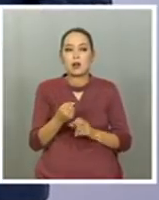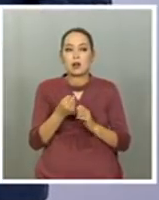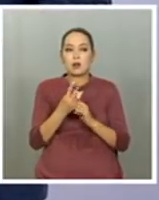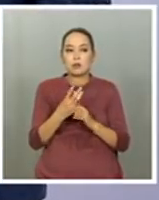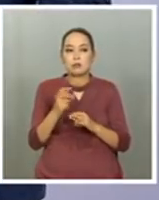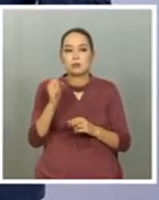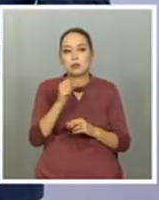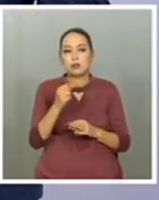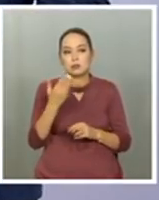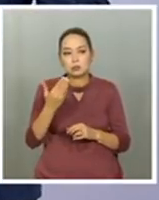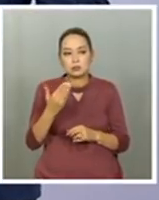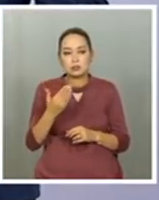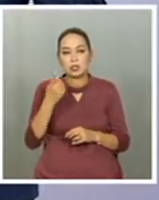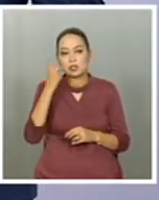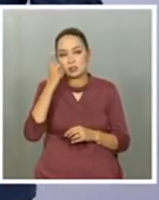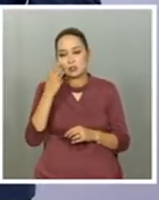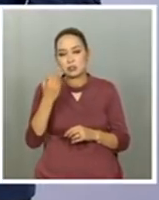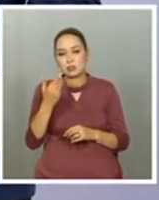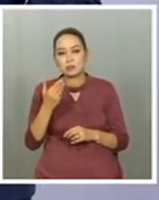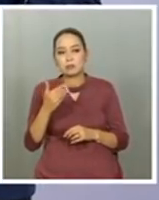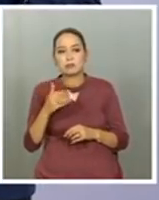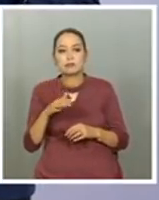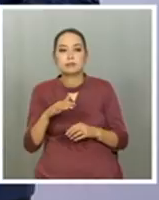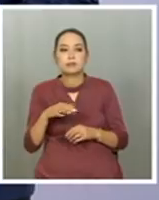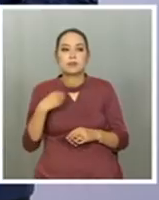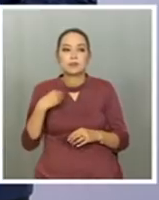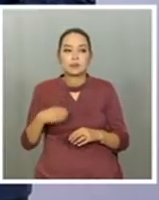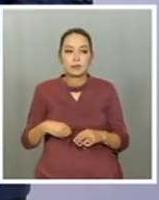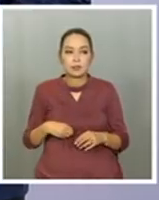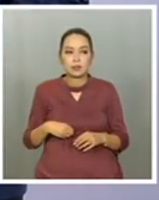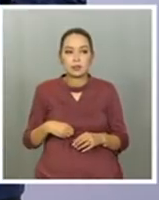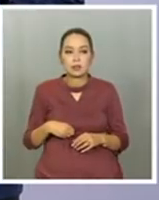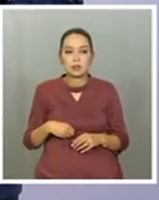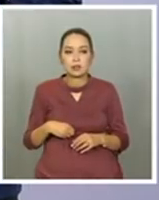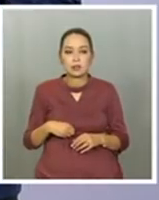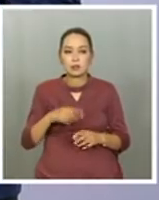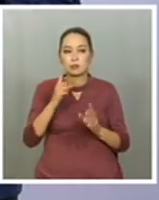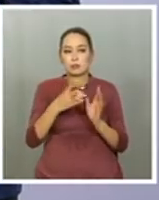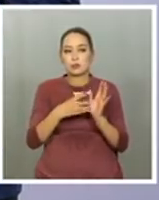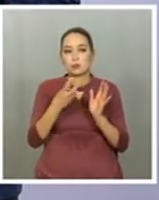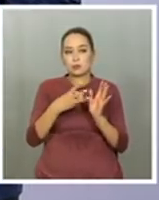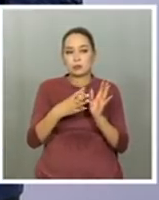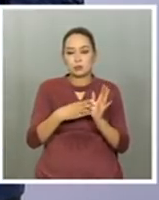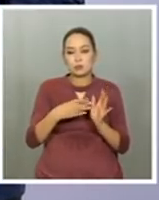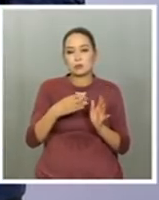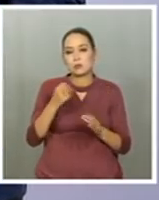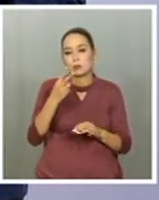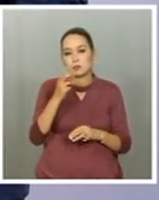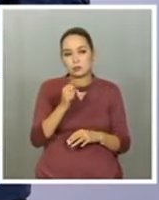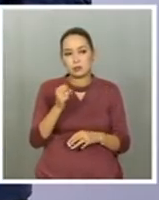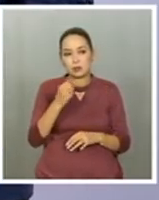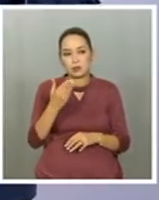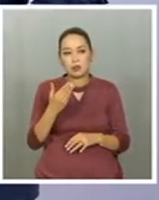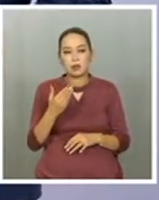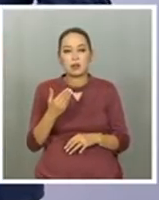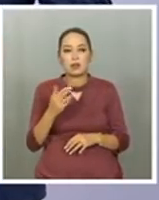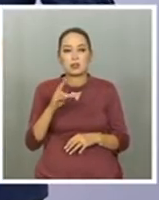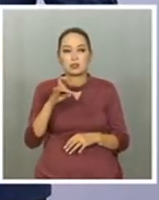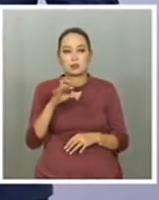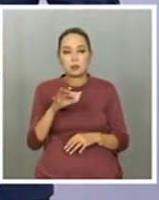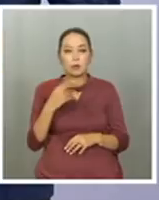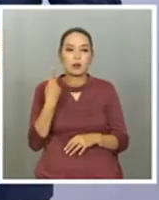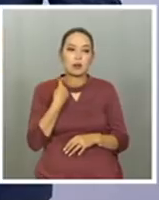алды. Және осы уақытта 1939 жылы тамыз айында Франция, КСРО, Ұлыбритания